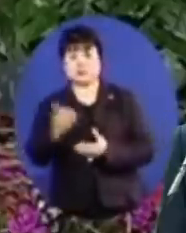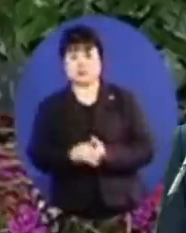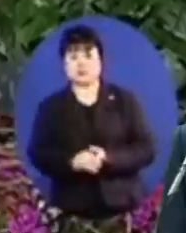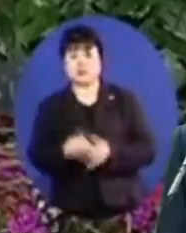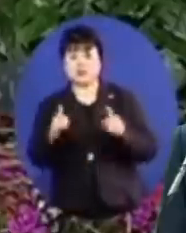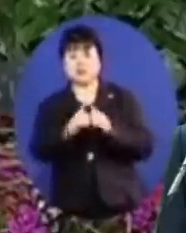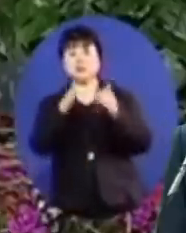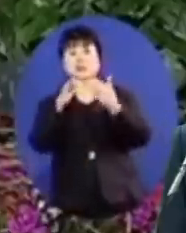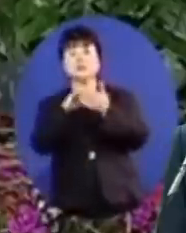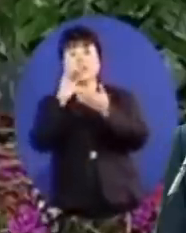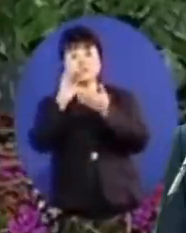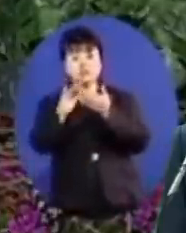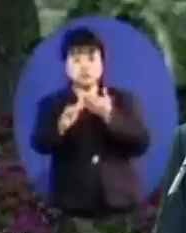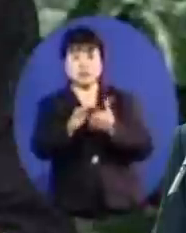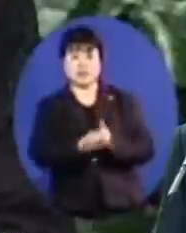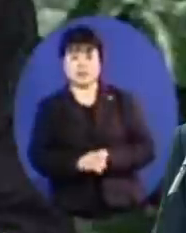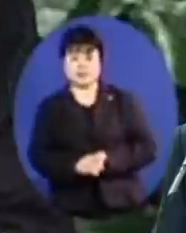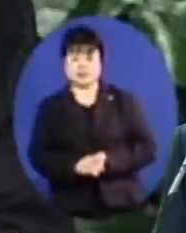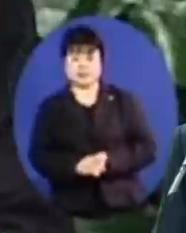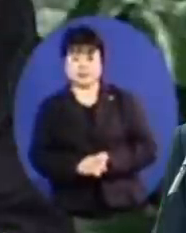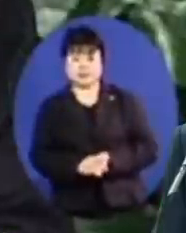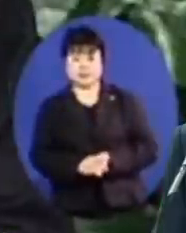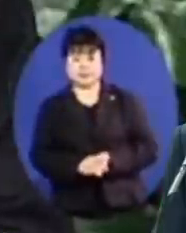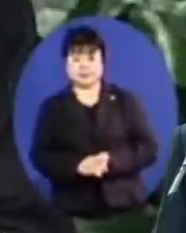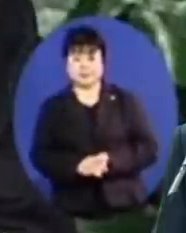전쟁이 끝나고 난 다음에